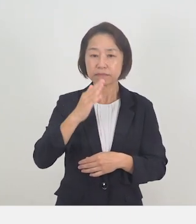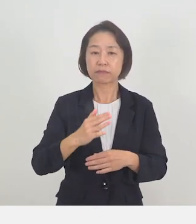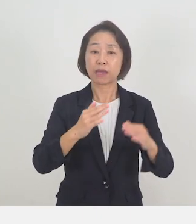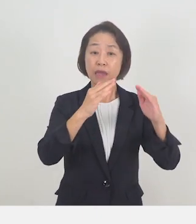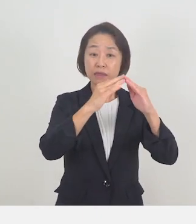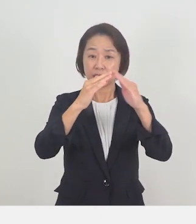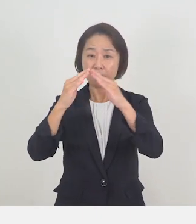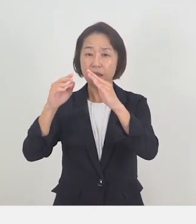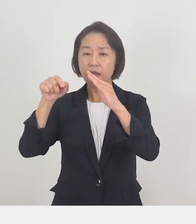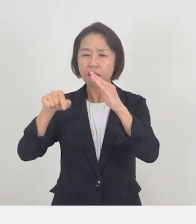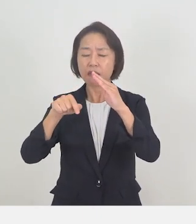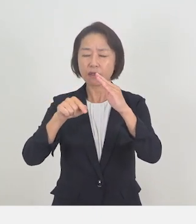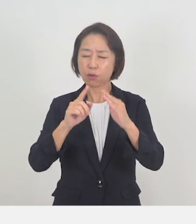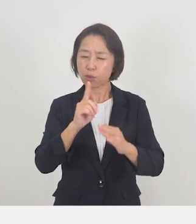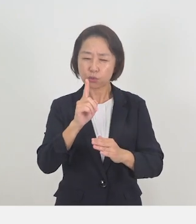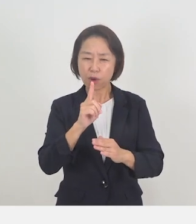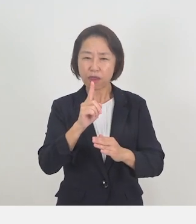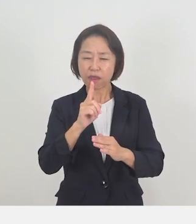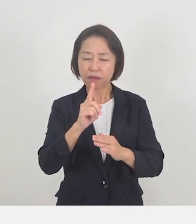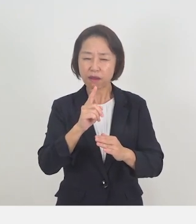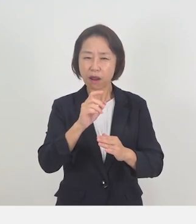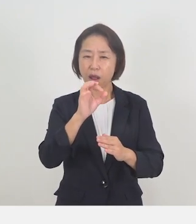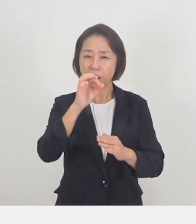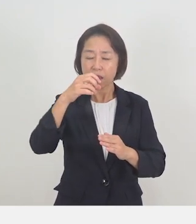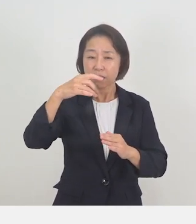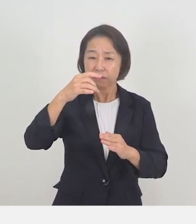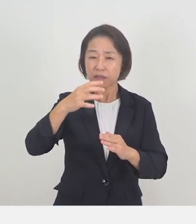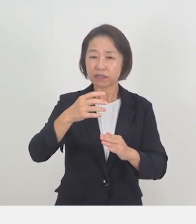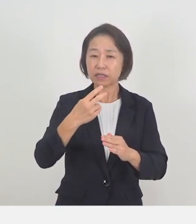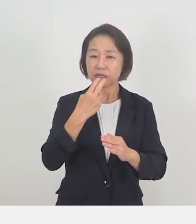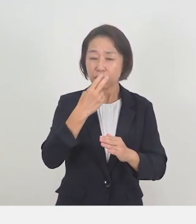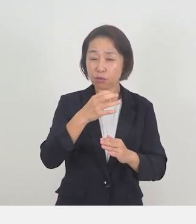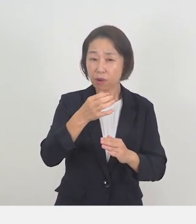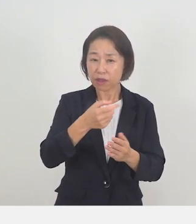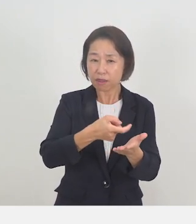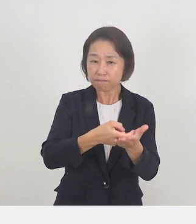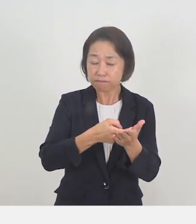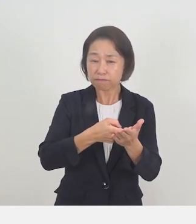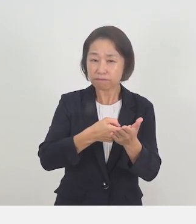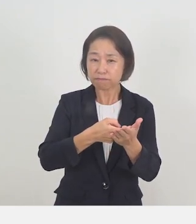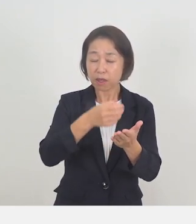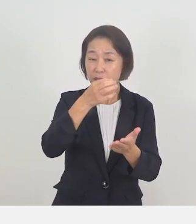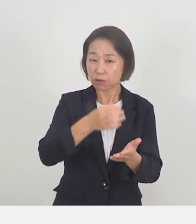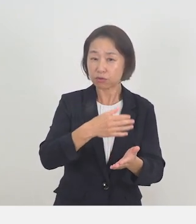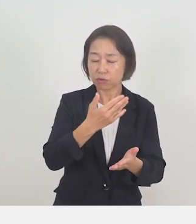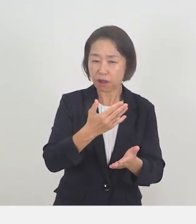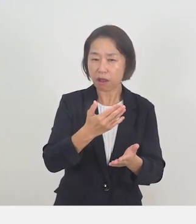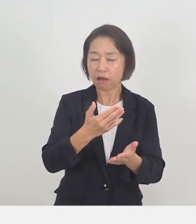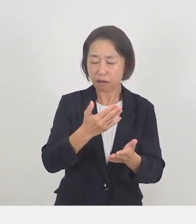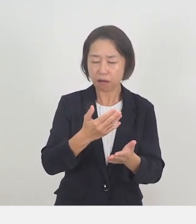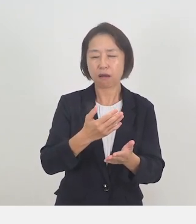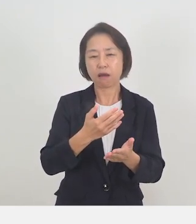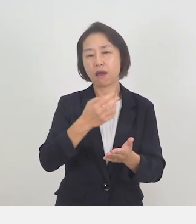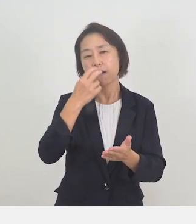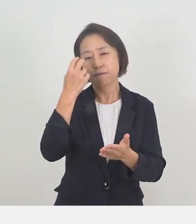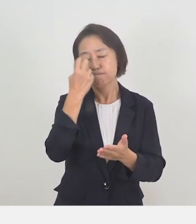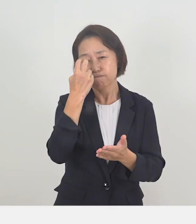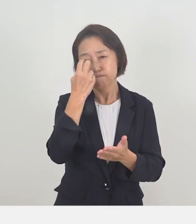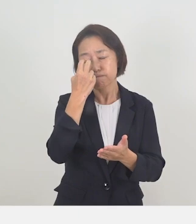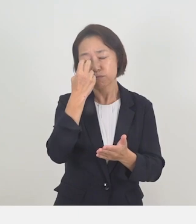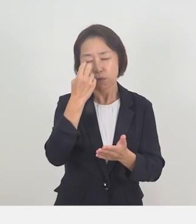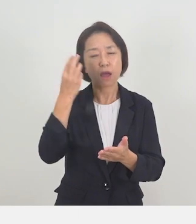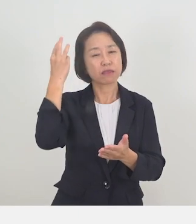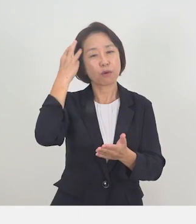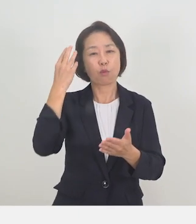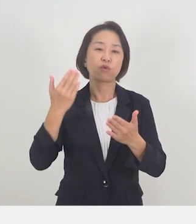住宅館でどちらに住めば高熱費が安めになるかといった比較には非常に有効なので是非注目していただけるようにお